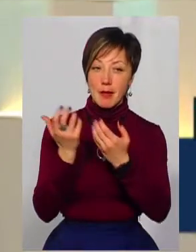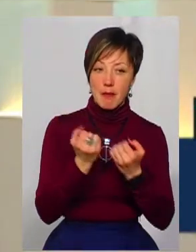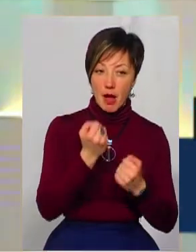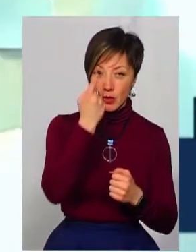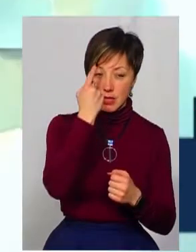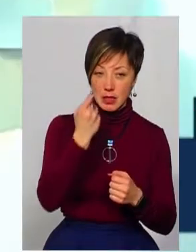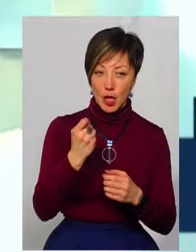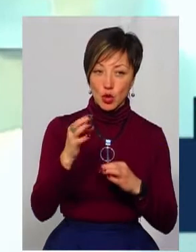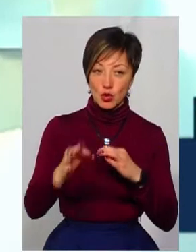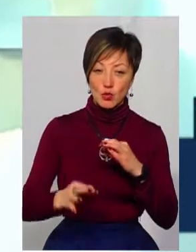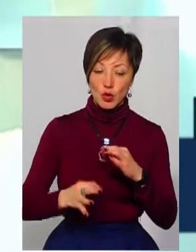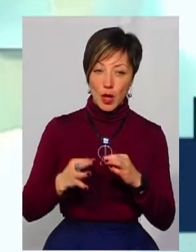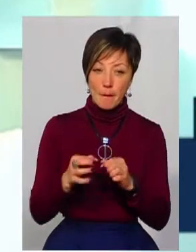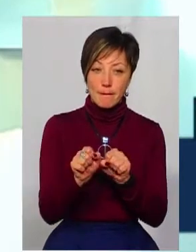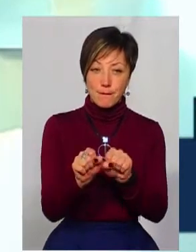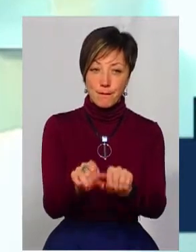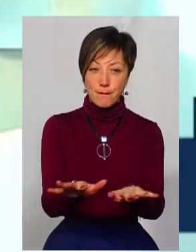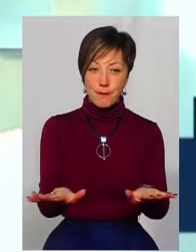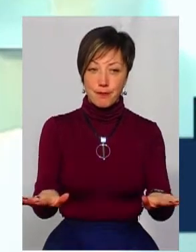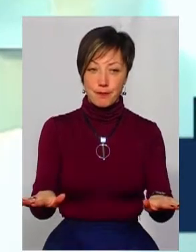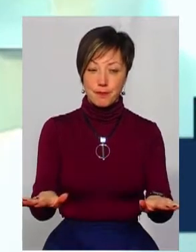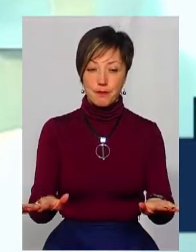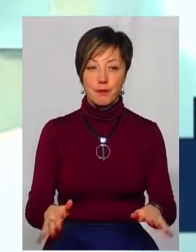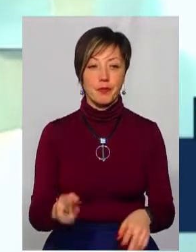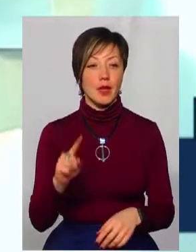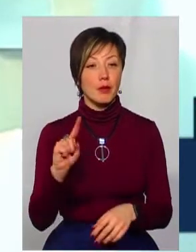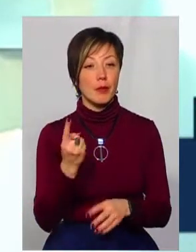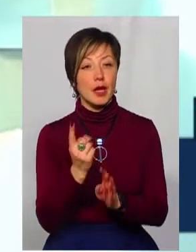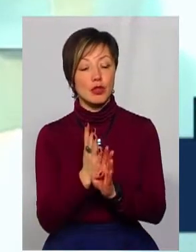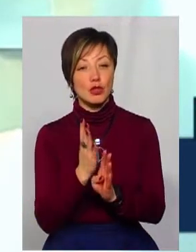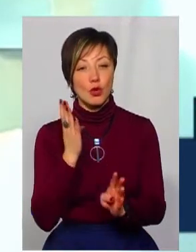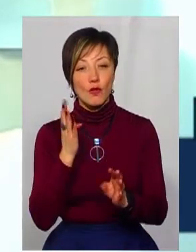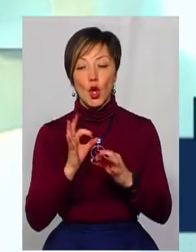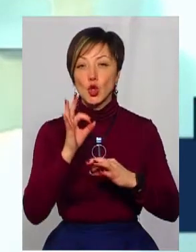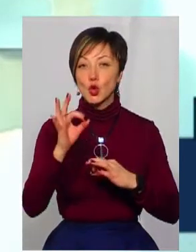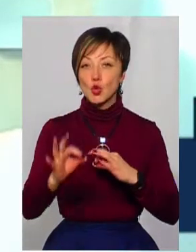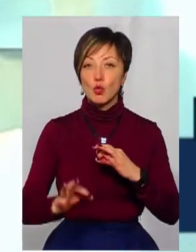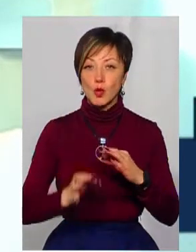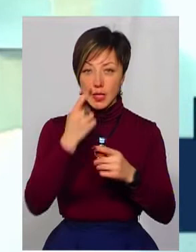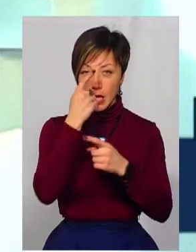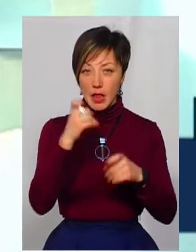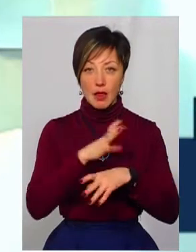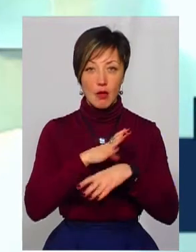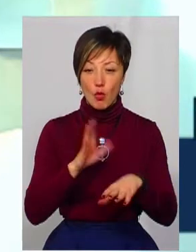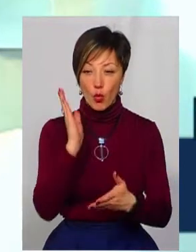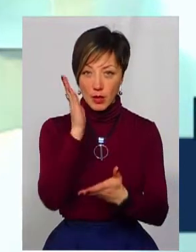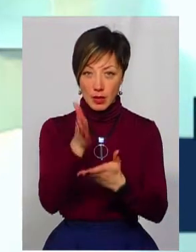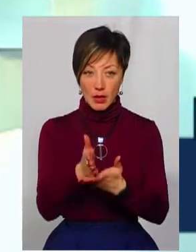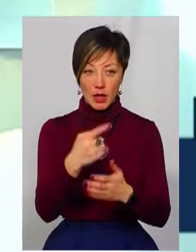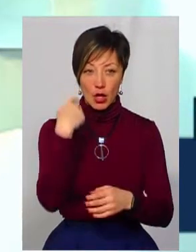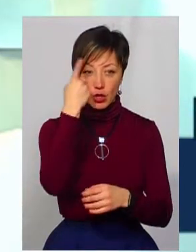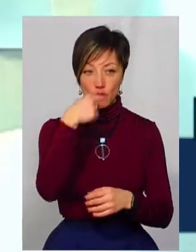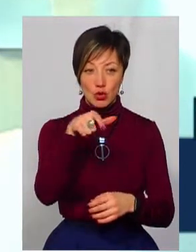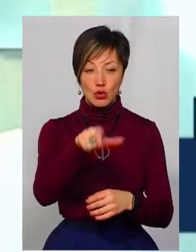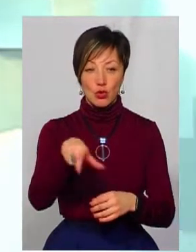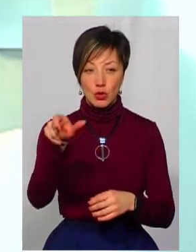приймають сигнал з супутника і перероздають його цей. Тобто, першочергово, супутниковий сигнал – це не був сигнал на абонентські пристрої,